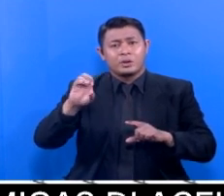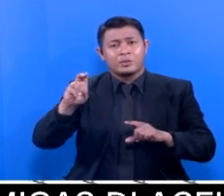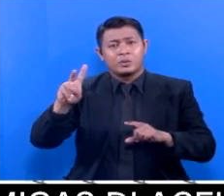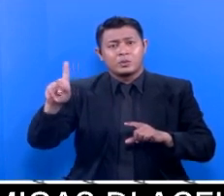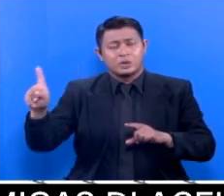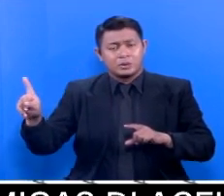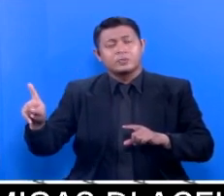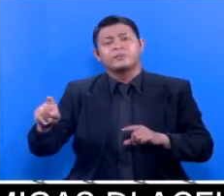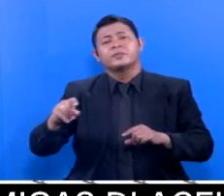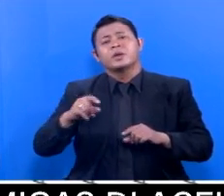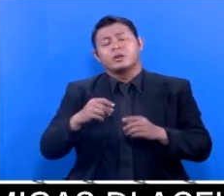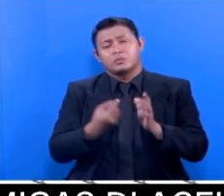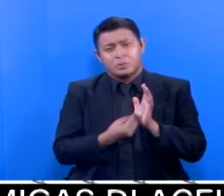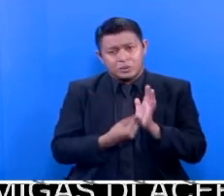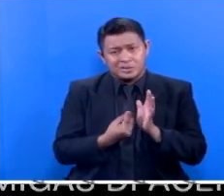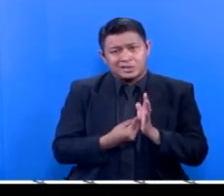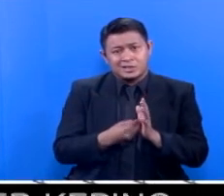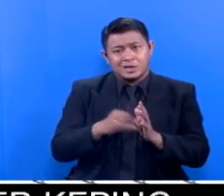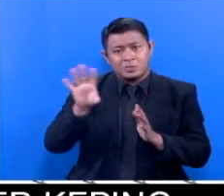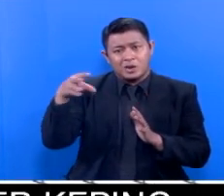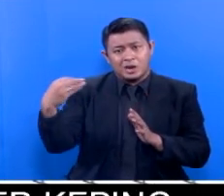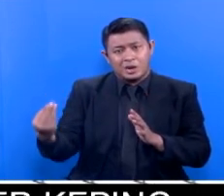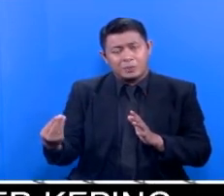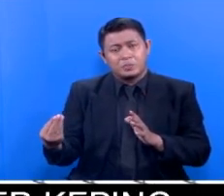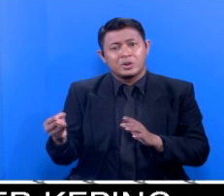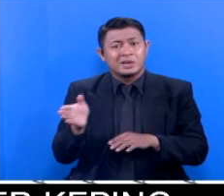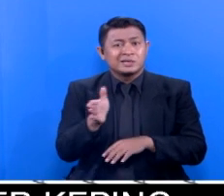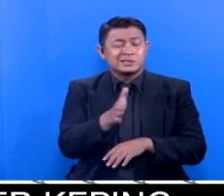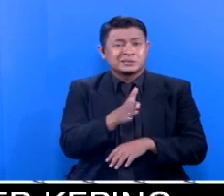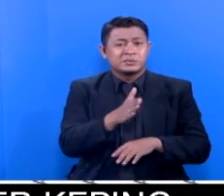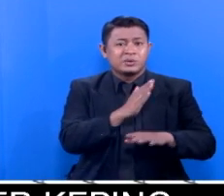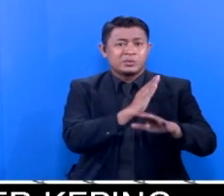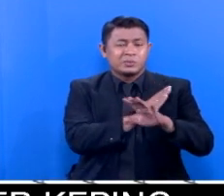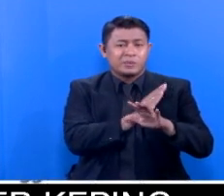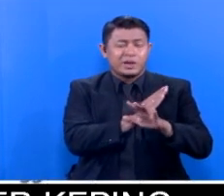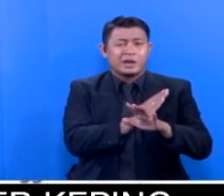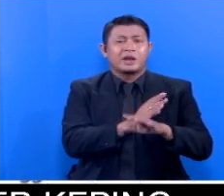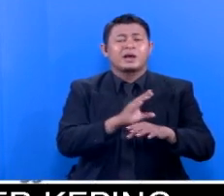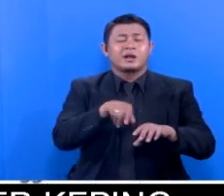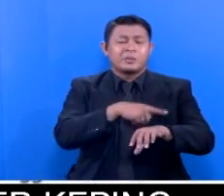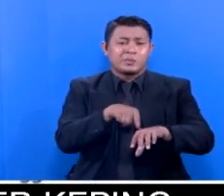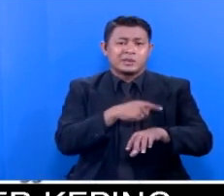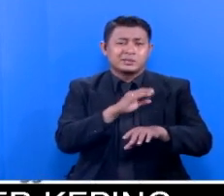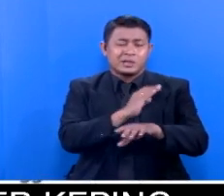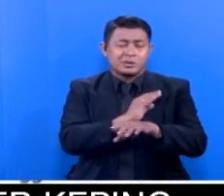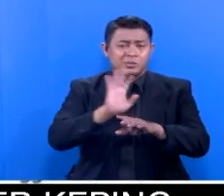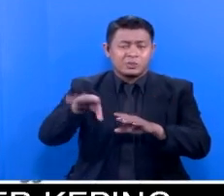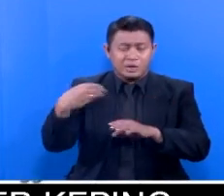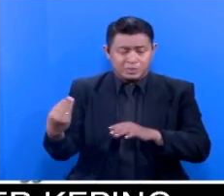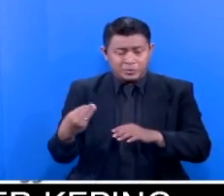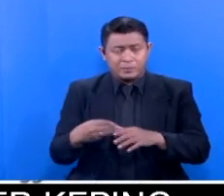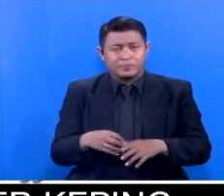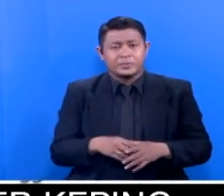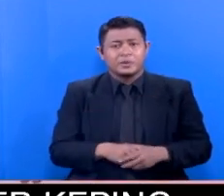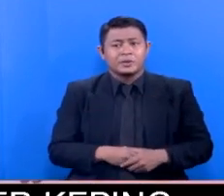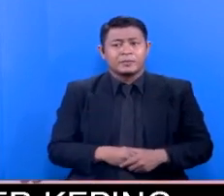2021. Hal ini membuktikan tren mudik justru terjadi sebelum pelarangan masa mudik. Tak hanya itu, pergerakan penduduk di Jawa